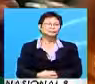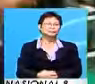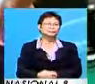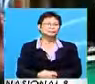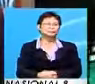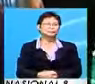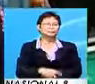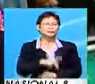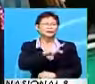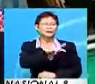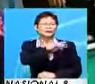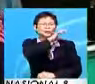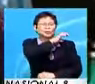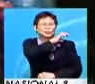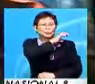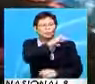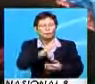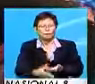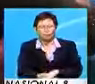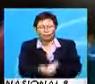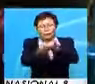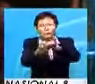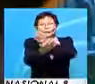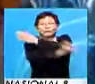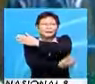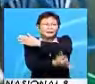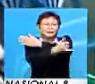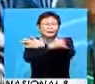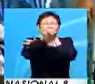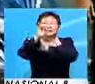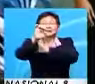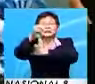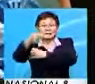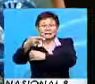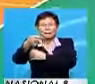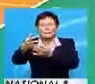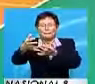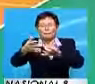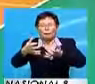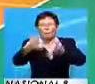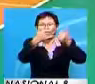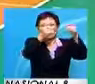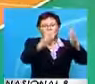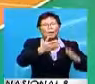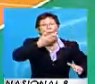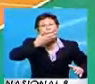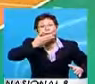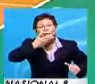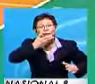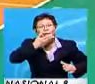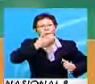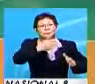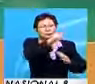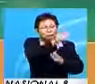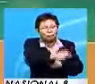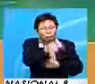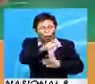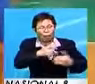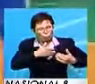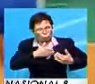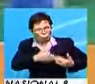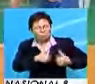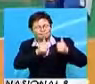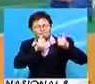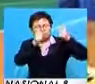Sementara itu, Ketua Jurulatih Skuad Bola Tampar Negara, Tay Yu Siong, mahu para pemain muda memberikan komitmen yang tinggi